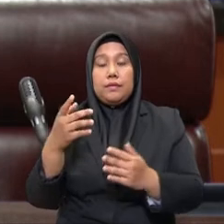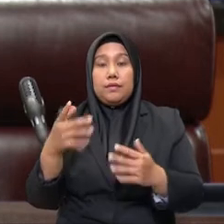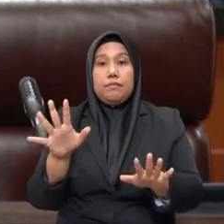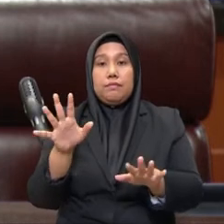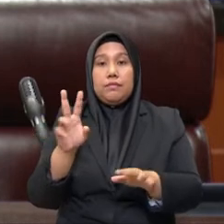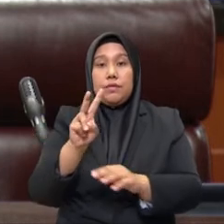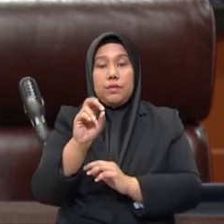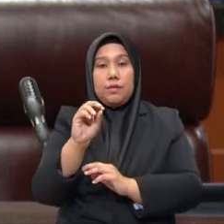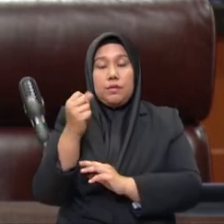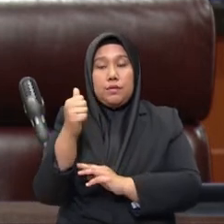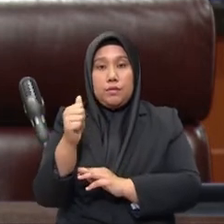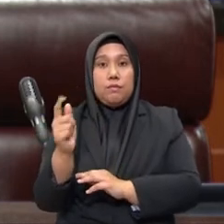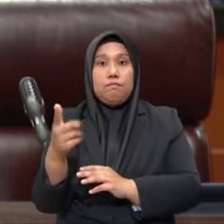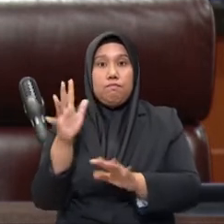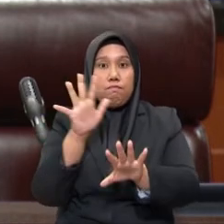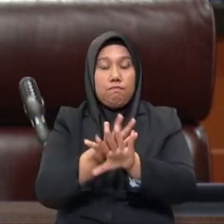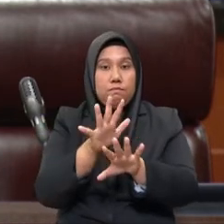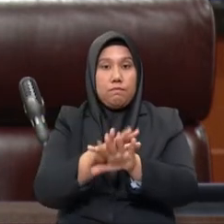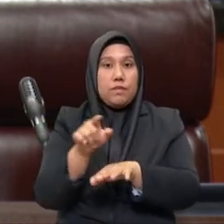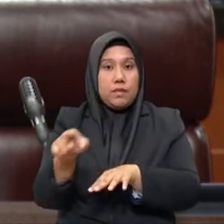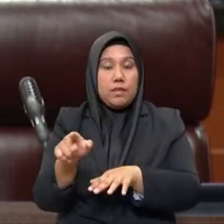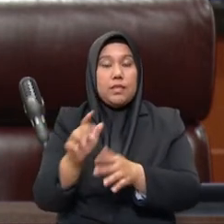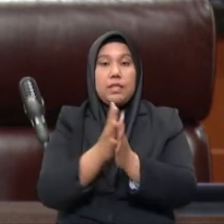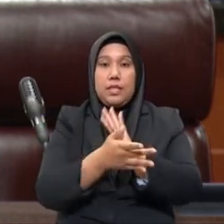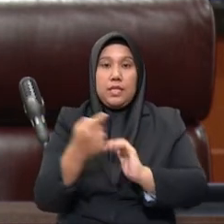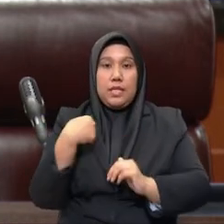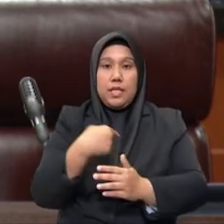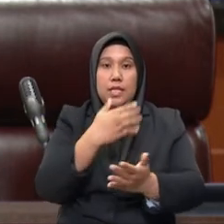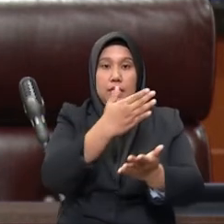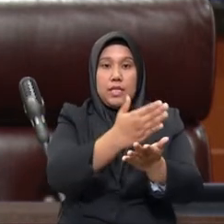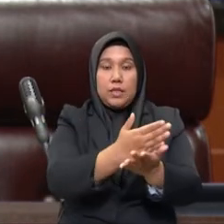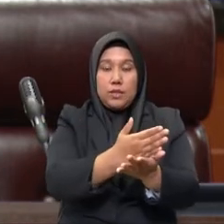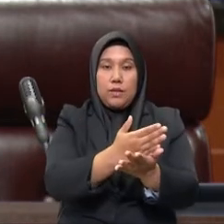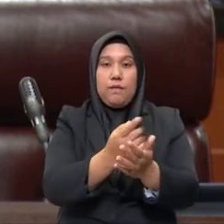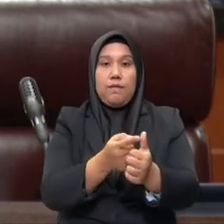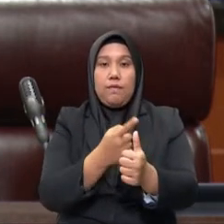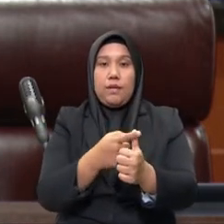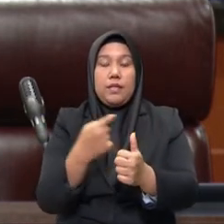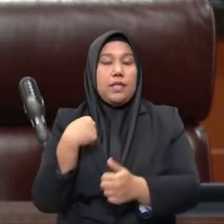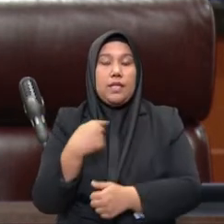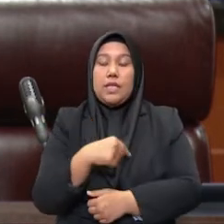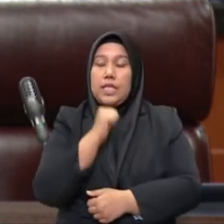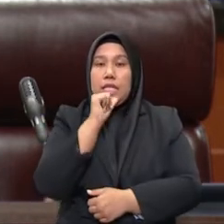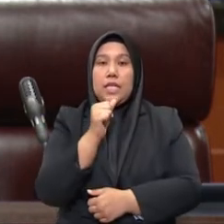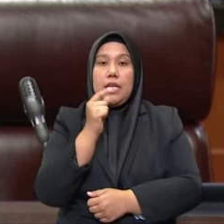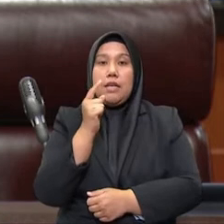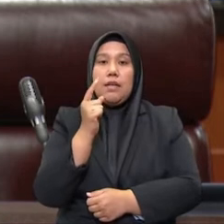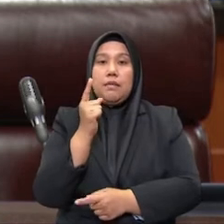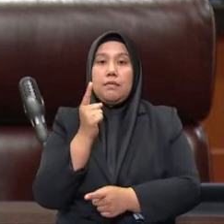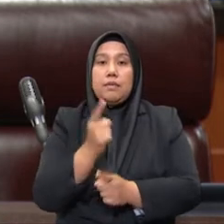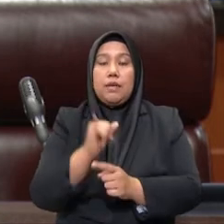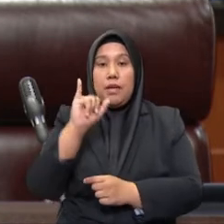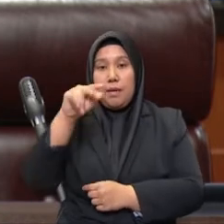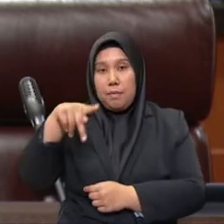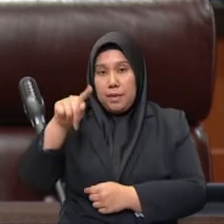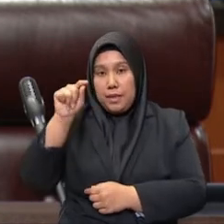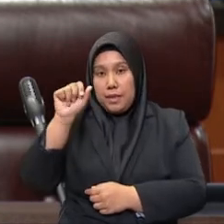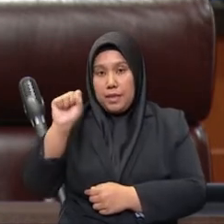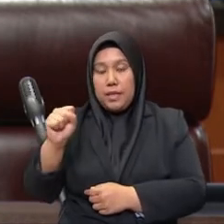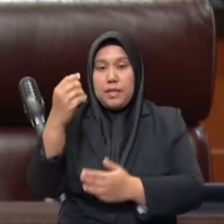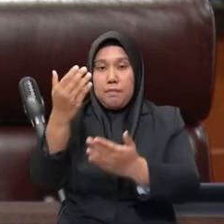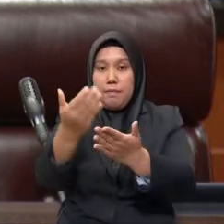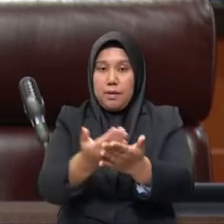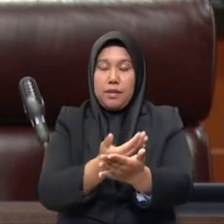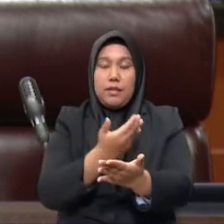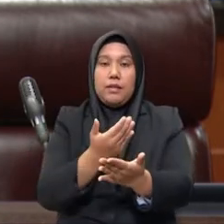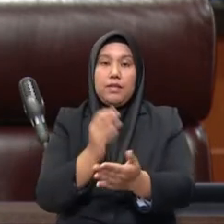pada masa tersebut. Jadi kita stop dulu. Stop maksudnya kita tidak benarkan lagi mana-mana IPTS baru